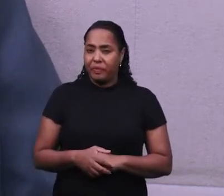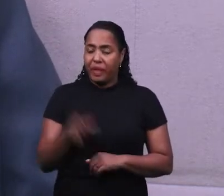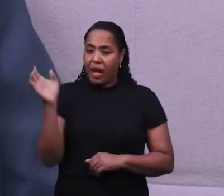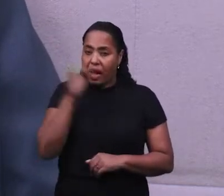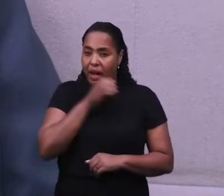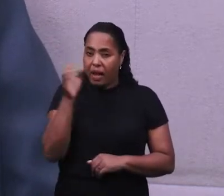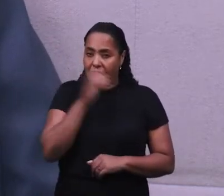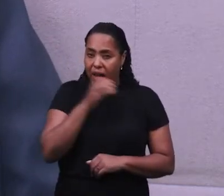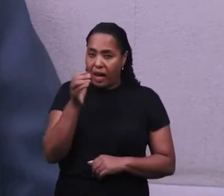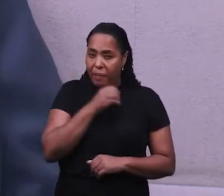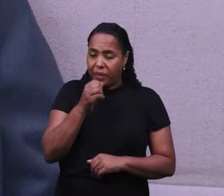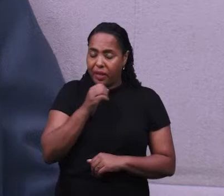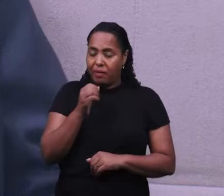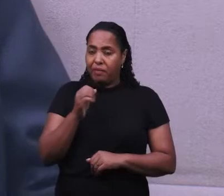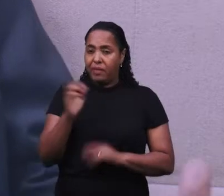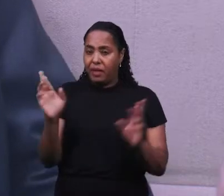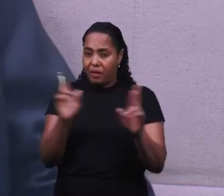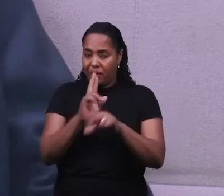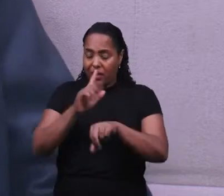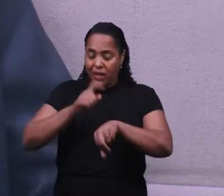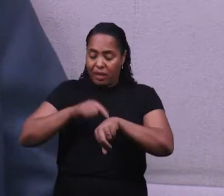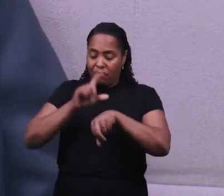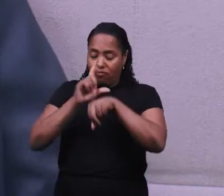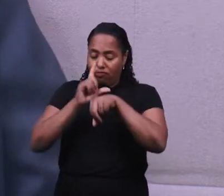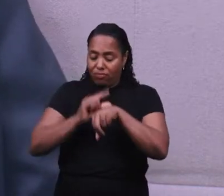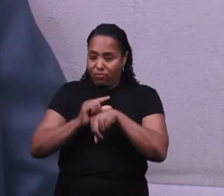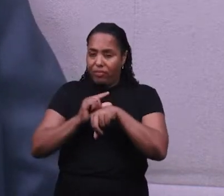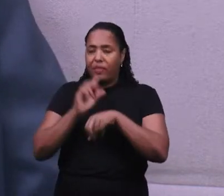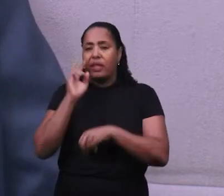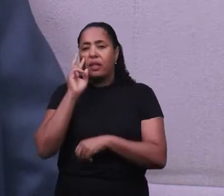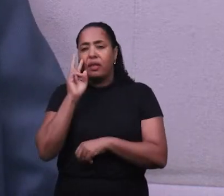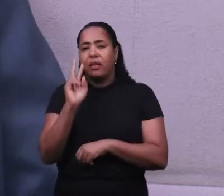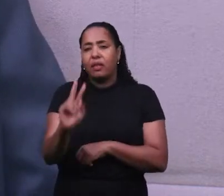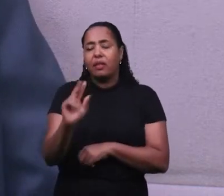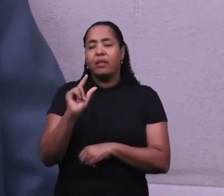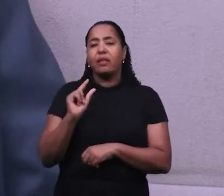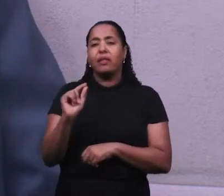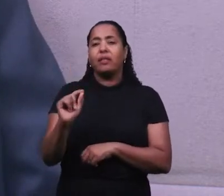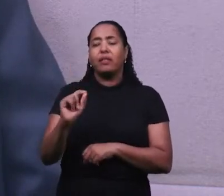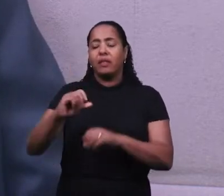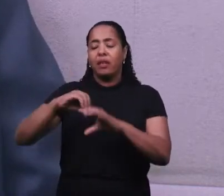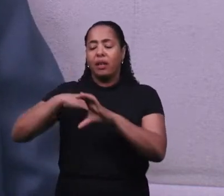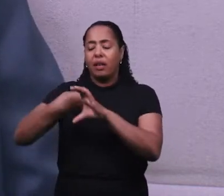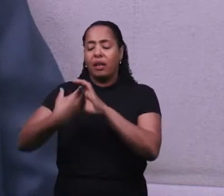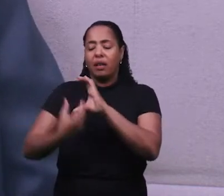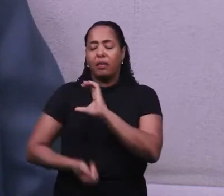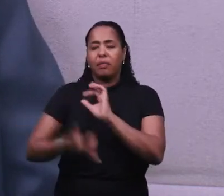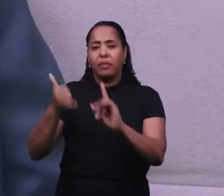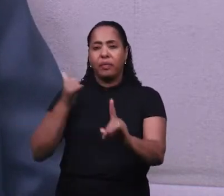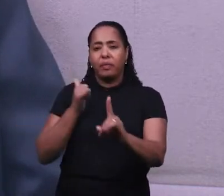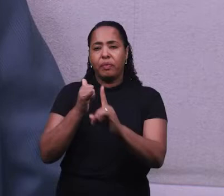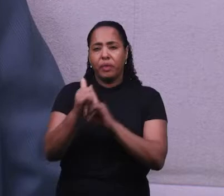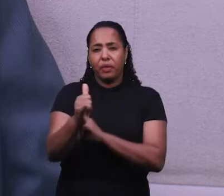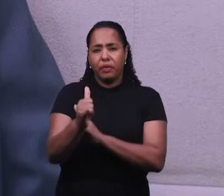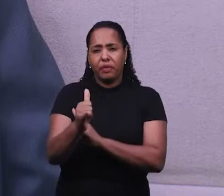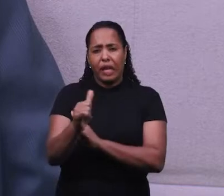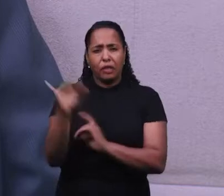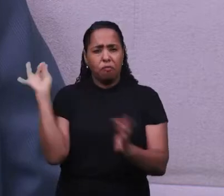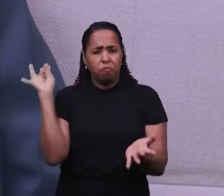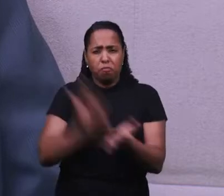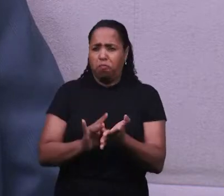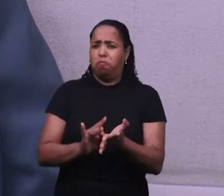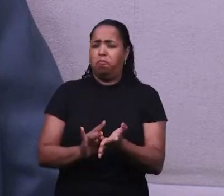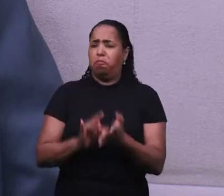nous avons vu de manière rapide, à cause du temps, nous avons vu des